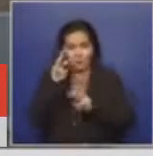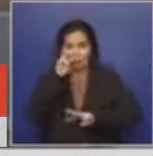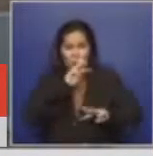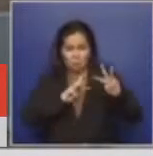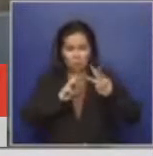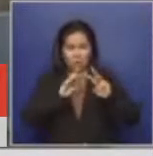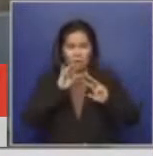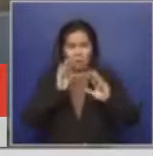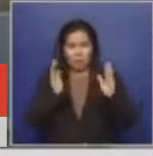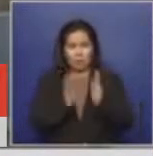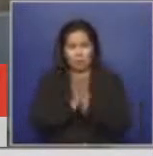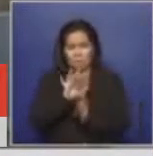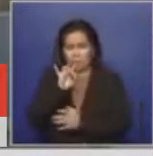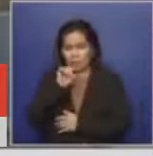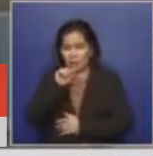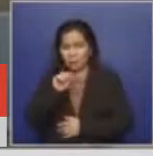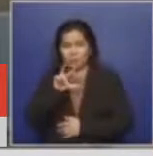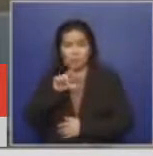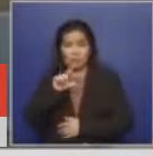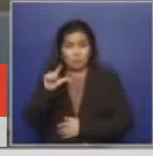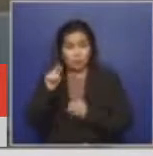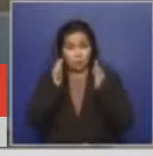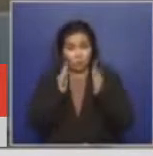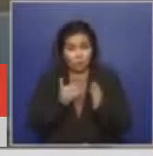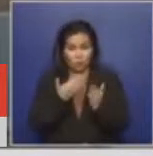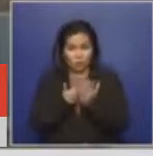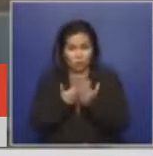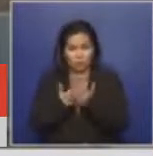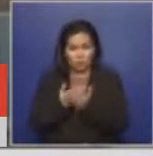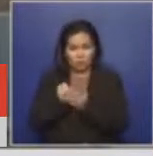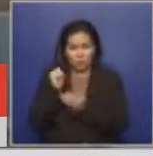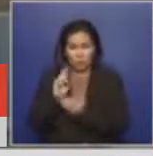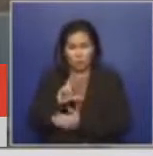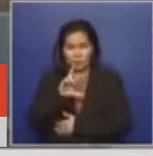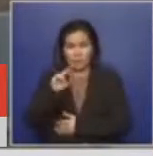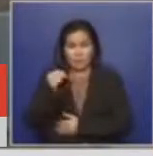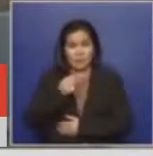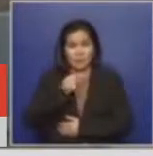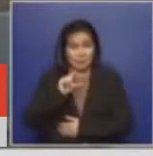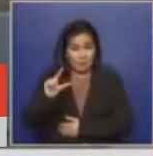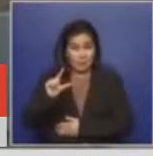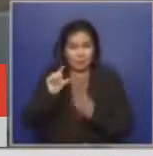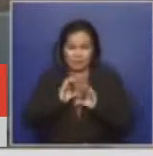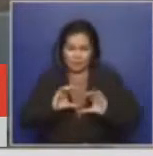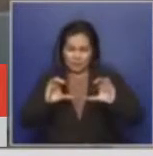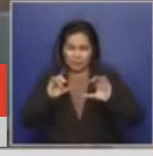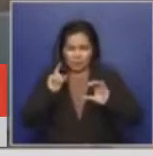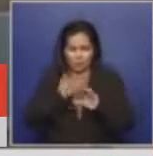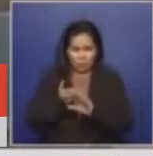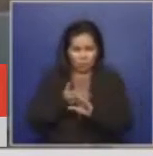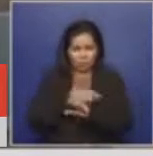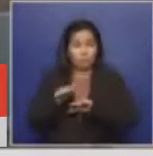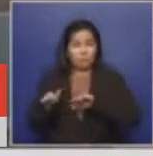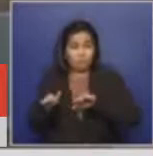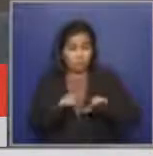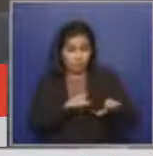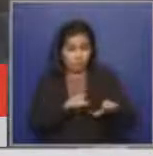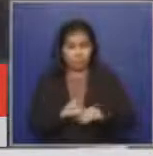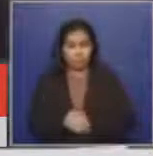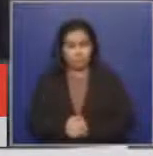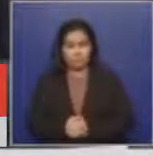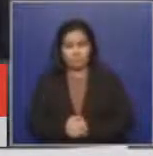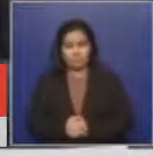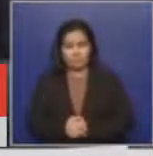8.3 ล้านคนต้องใช้เงิน 30,000 กว่าล้านนะครับรัฐบาลต้องเตรียมตัวไว้นะครับซึ่งในงบประม